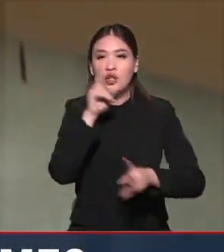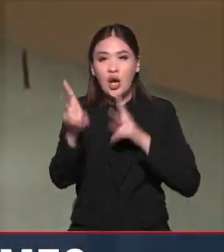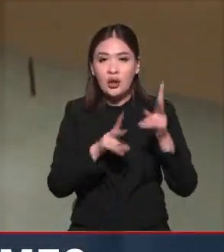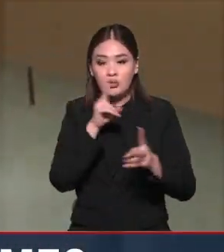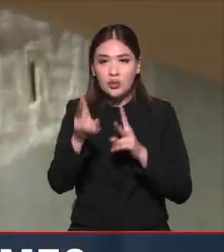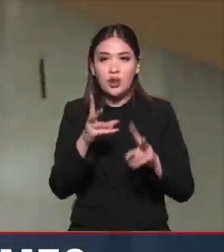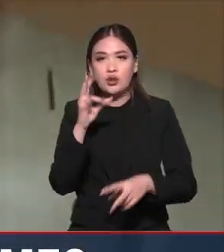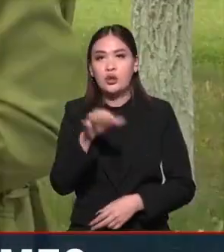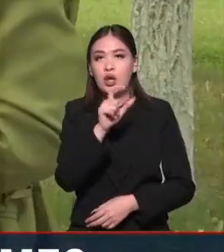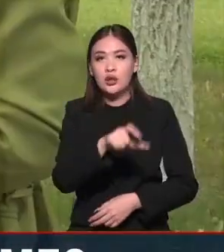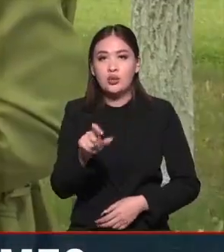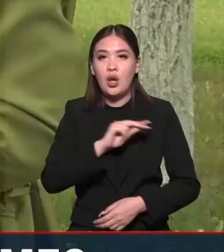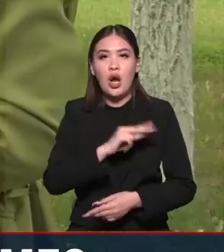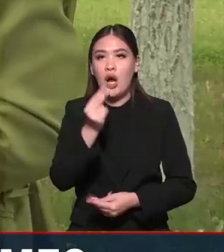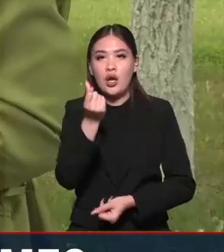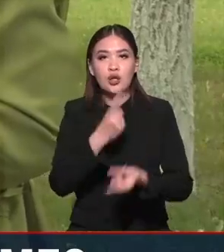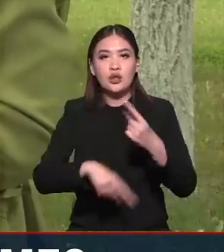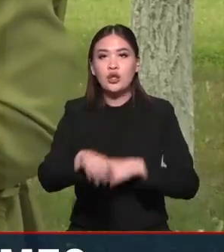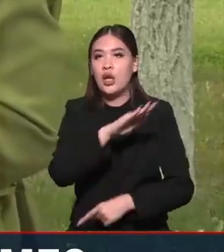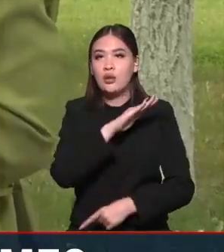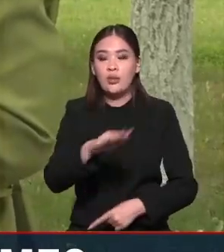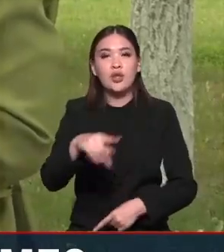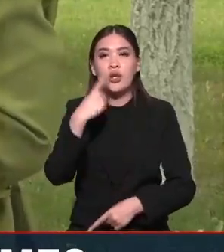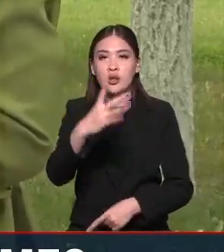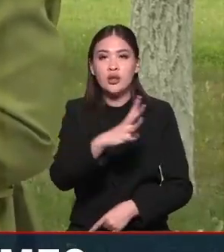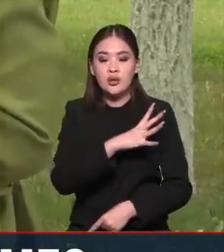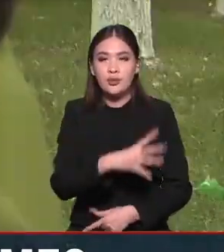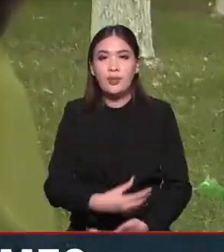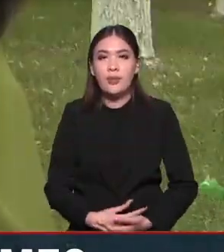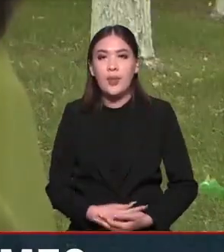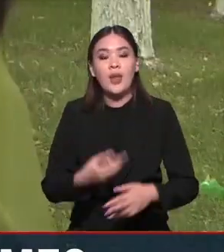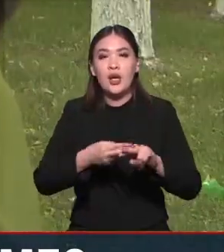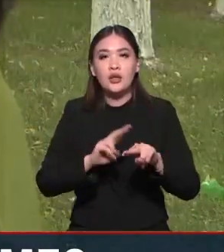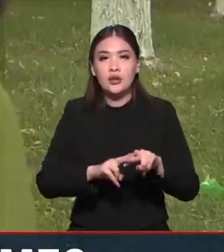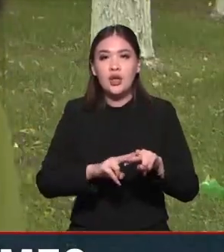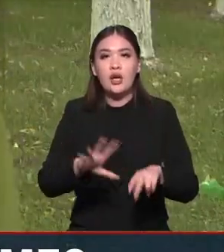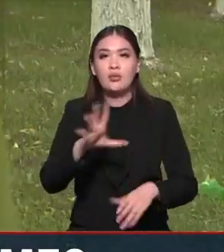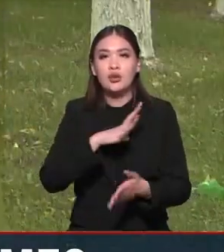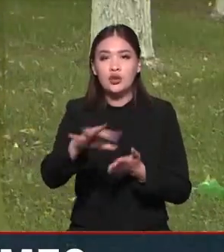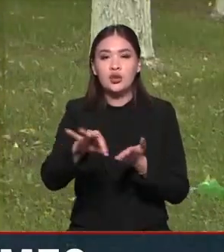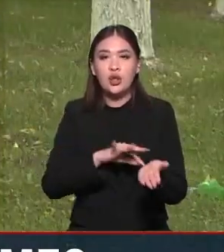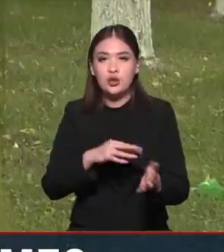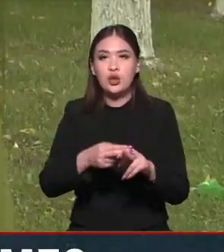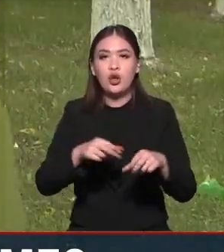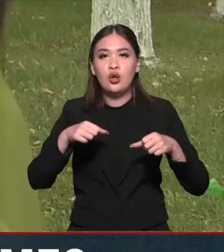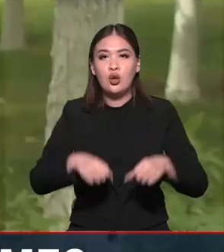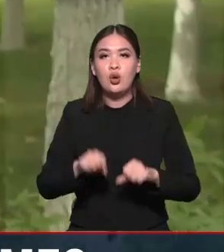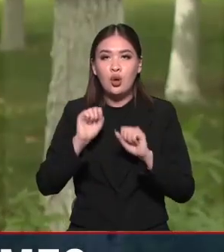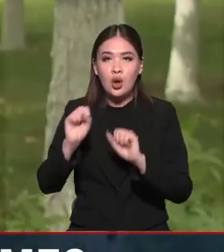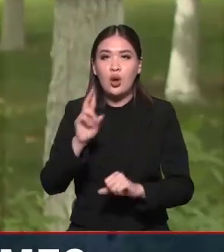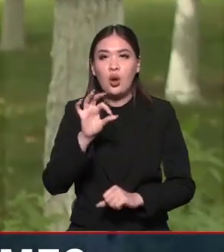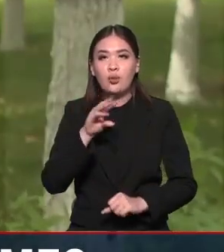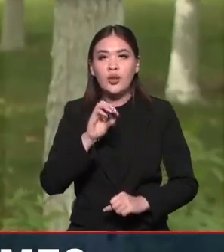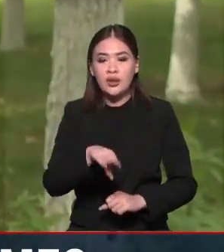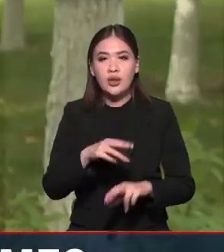Алайда қызметкерлері ақша қайтарылмайды деп ат тонын ала қашады. Амалы қалмаған Маржан бірде тұтынушылардың құқығын қорғау комитетіне